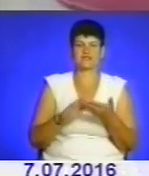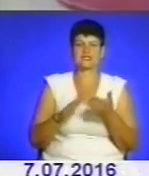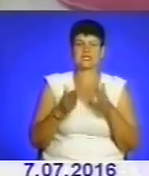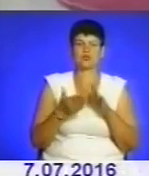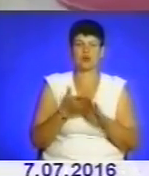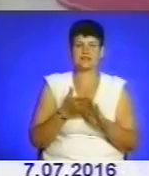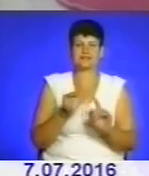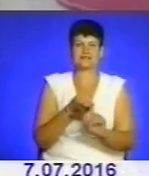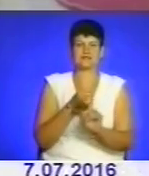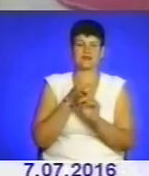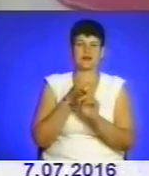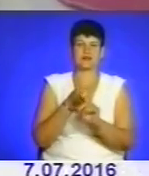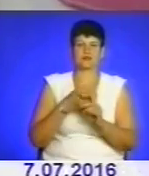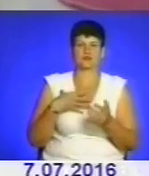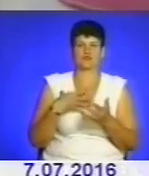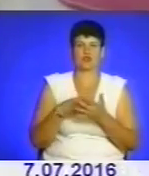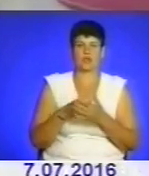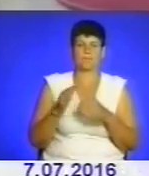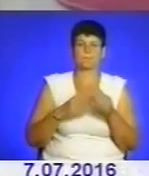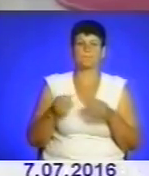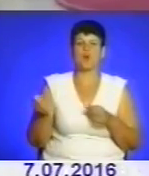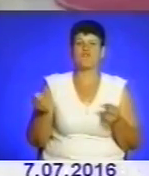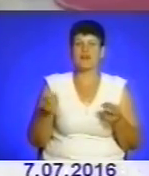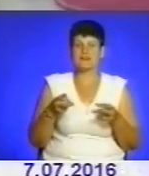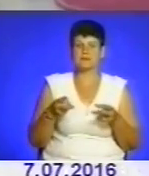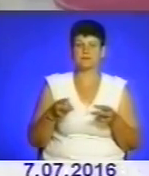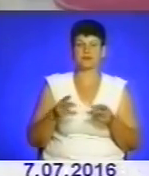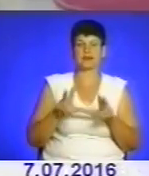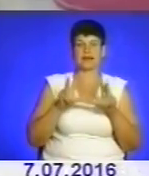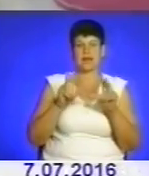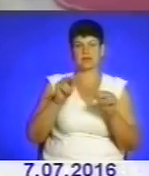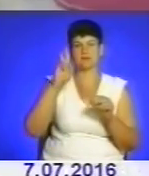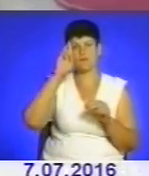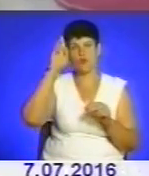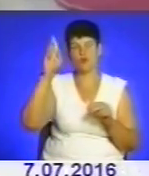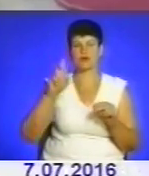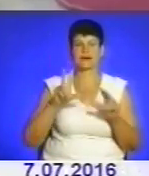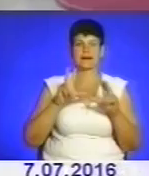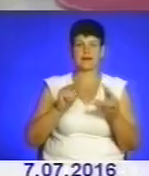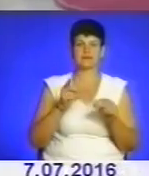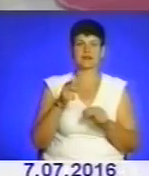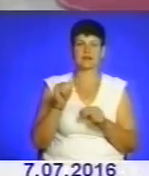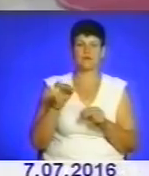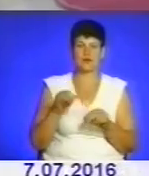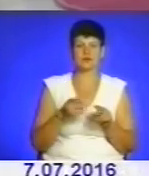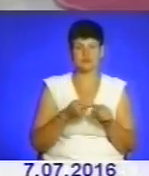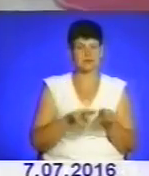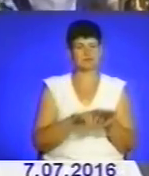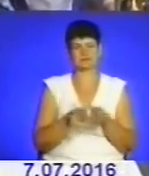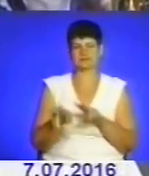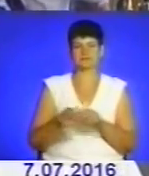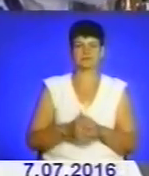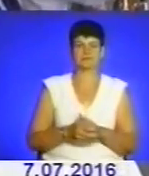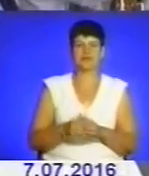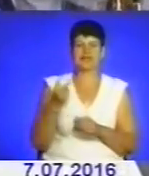ну, зв'язаної зі своєю професією. Отже, клятва Богові, клятва Гіппократа для нас – це одне і те саме можна сказати.